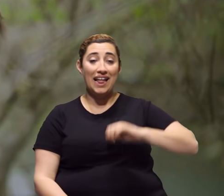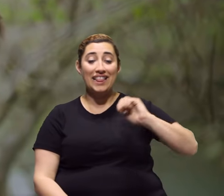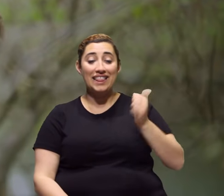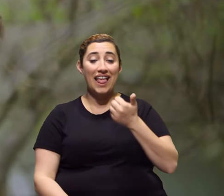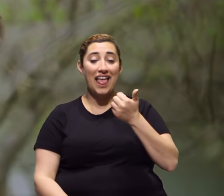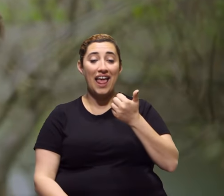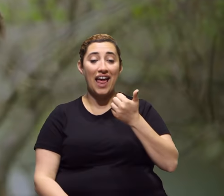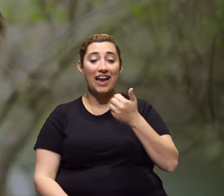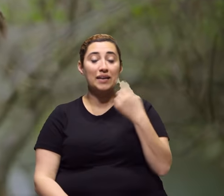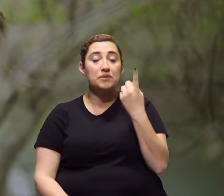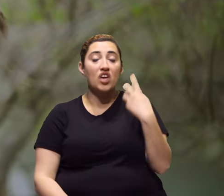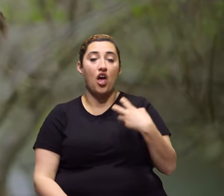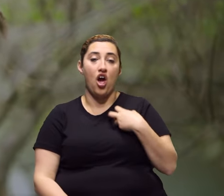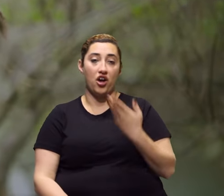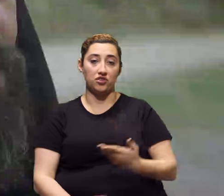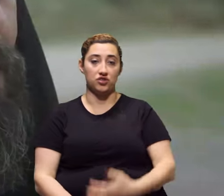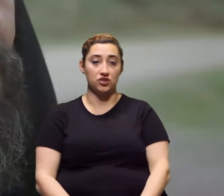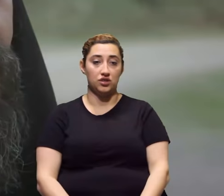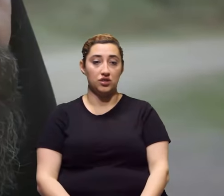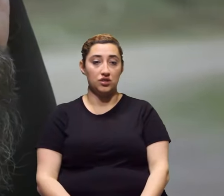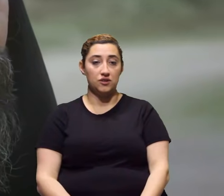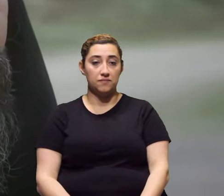Kıymetli nesnedir aşk.